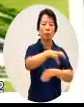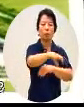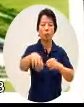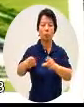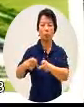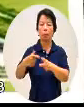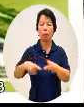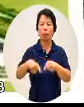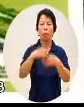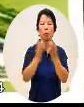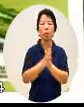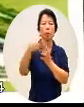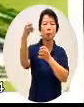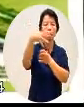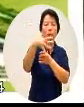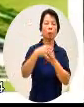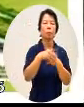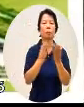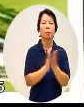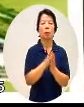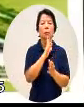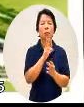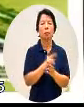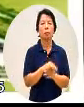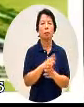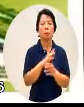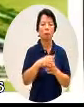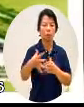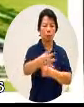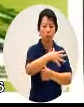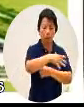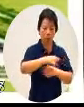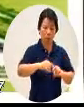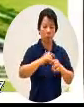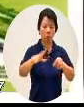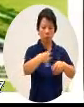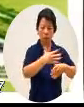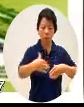它的太陽光電是全世界規模最大